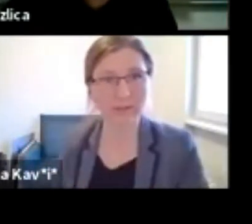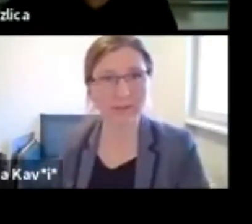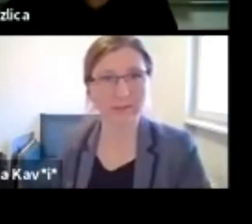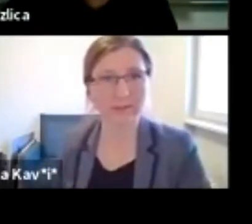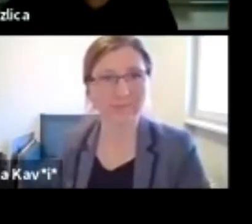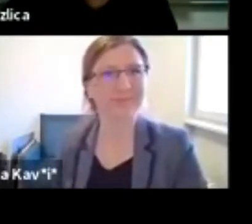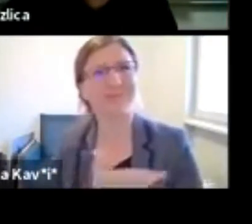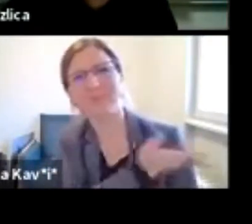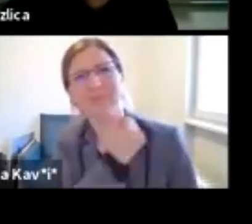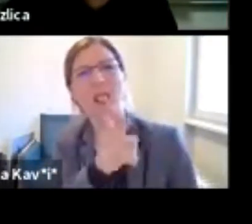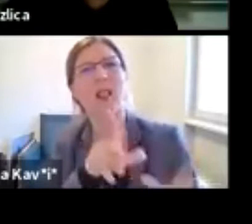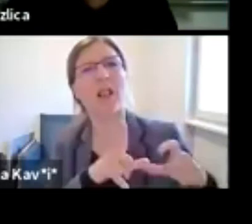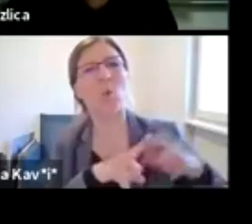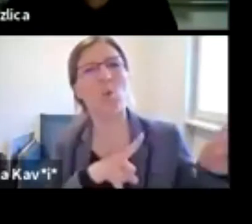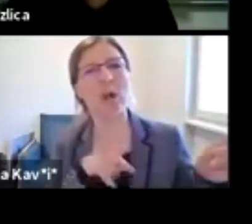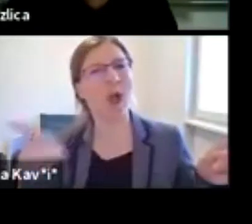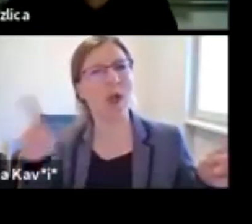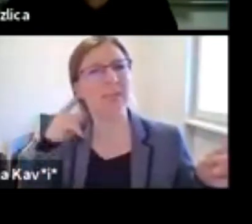Luka, ona nas izgleda ne čuje.